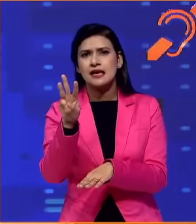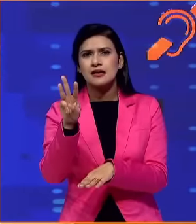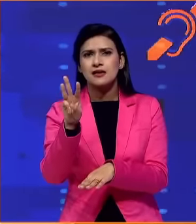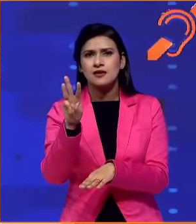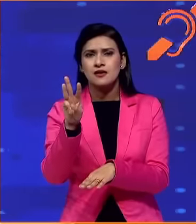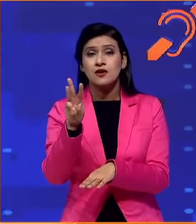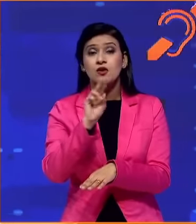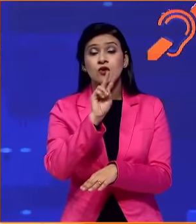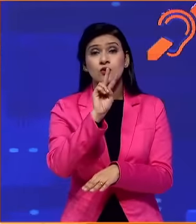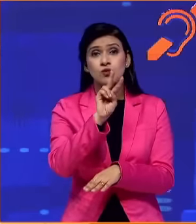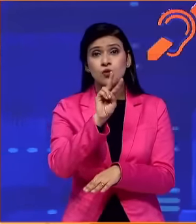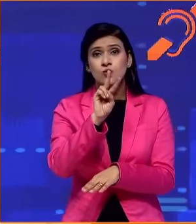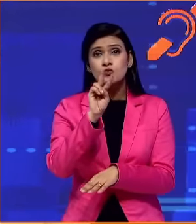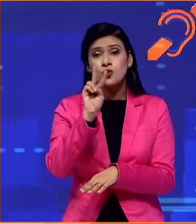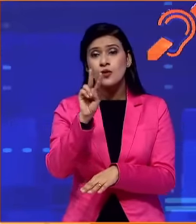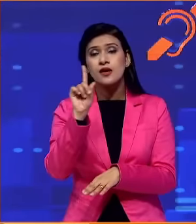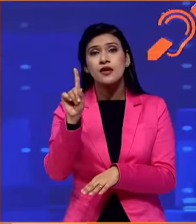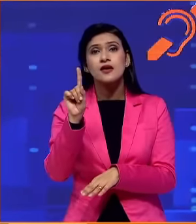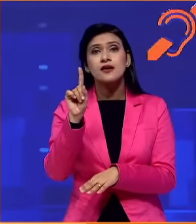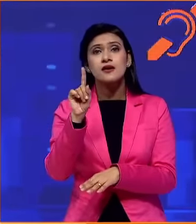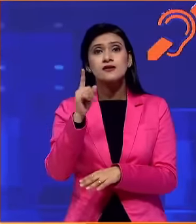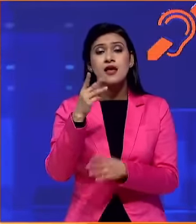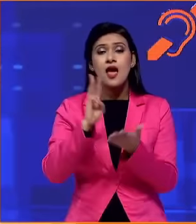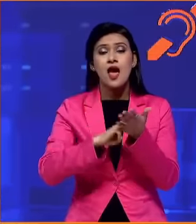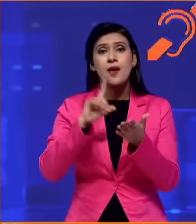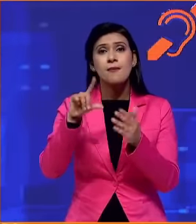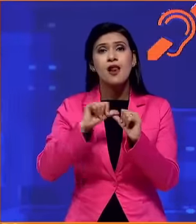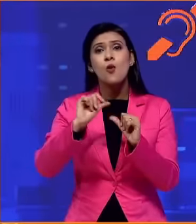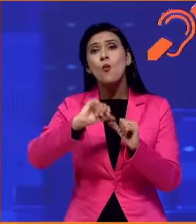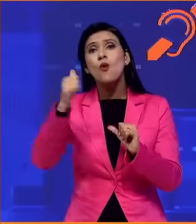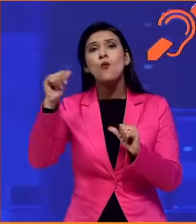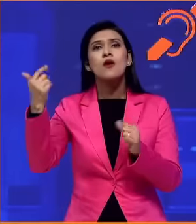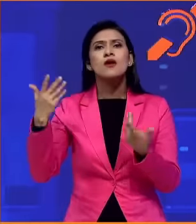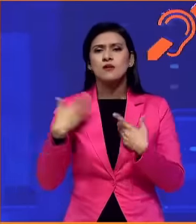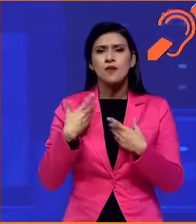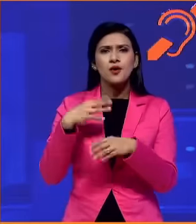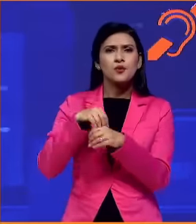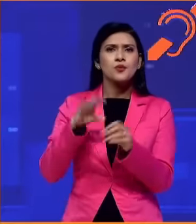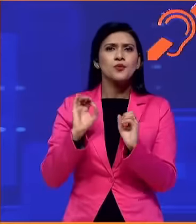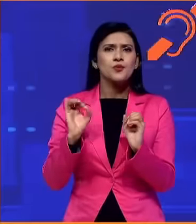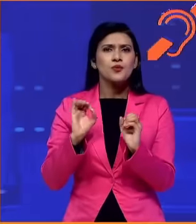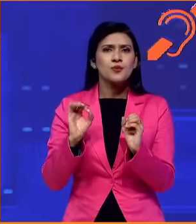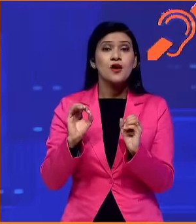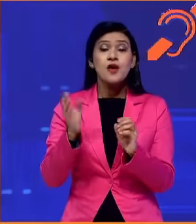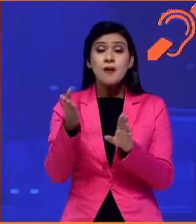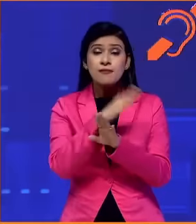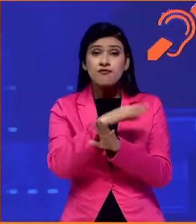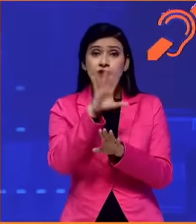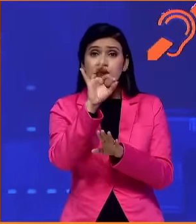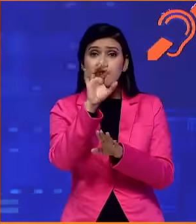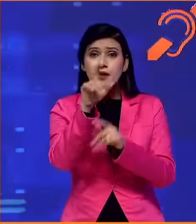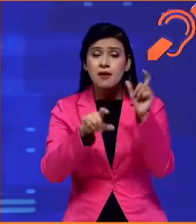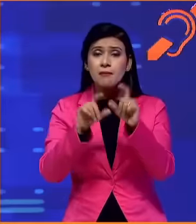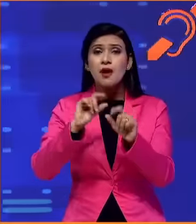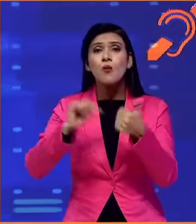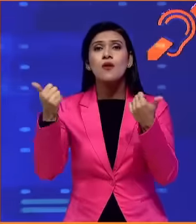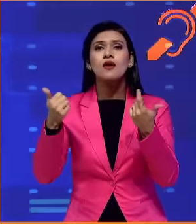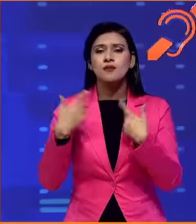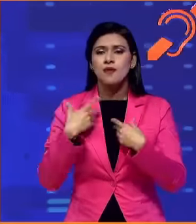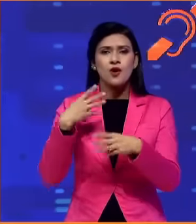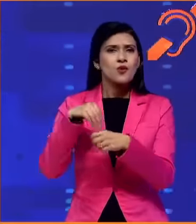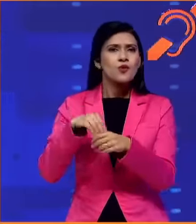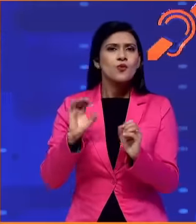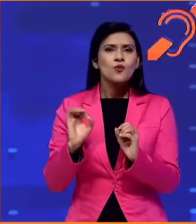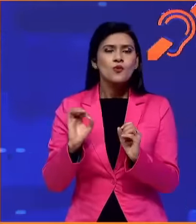जीतेथे।उससमय मेराकोईयोगदाननहींथा। उससेपहले50लोगजीतचुकेथे।तो यहकहनाबहुतआसानहै,